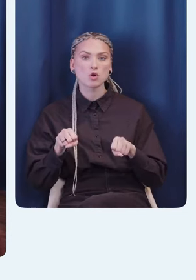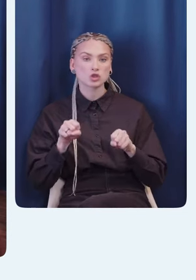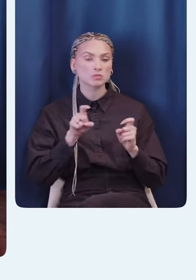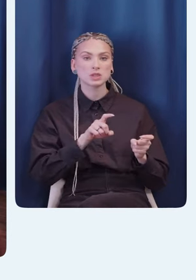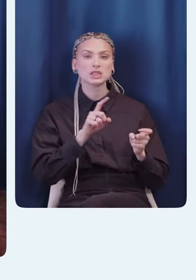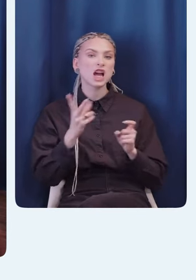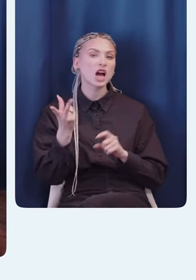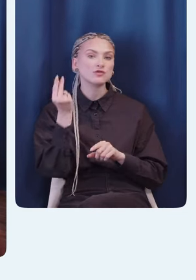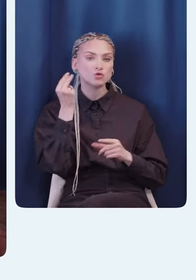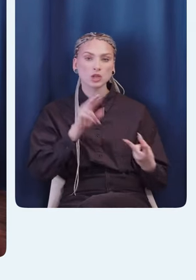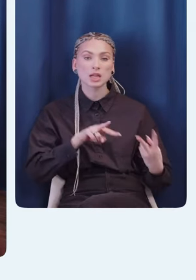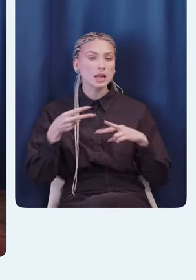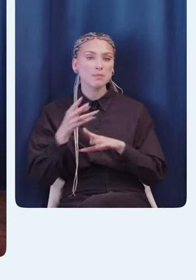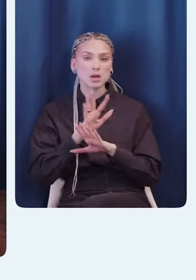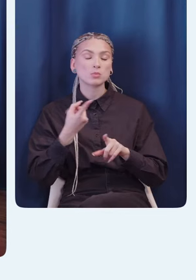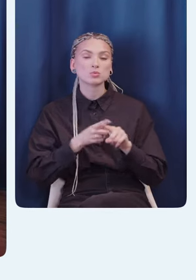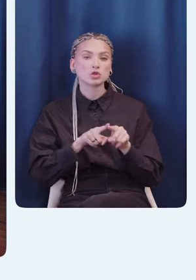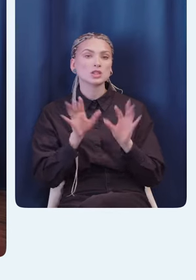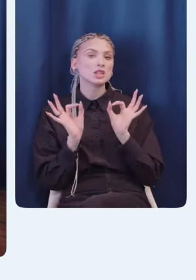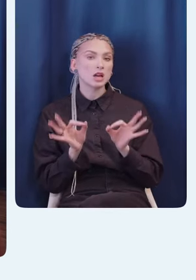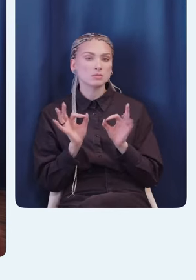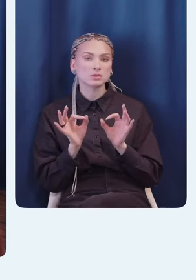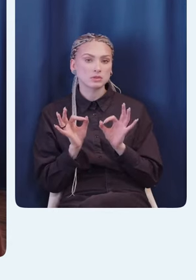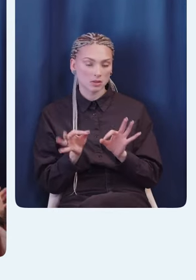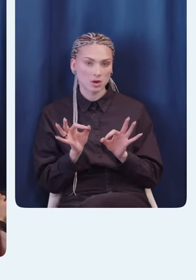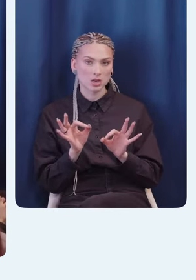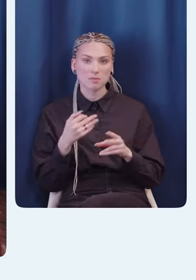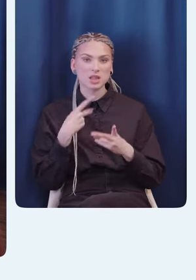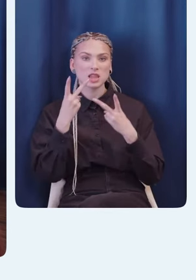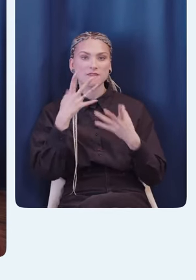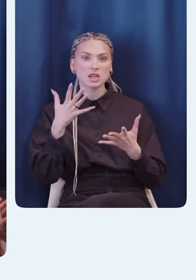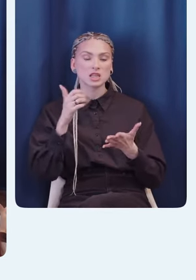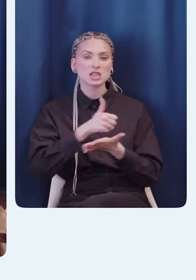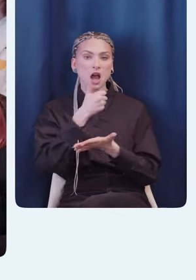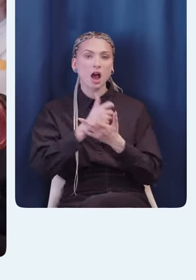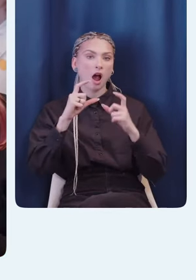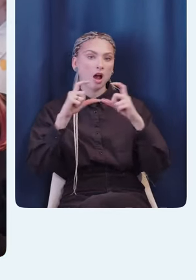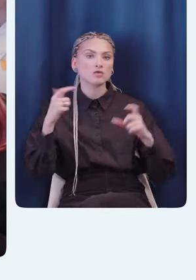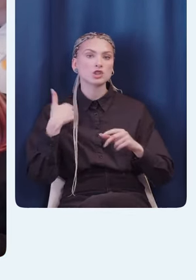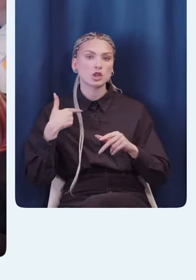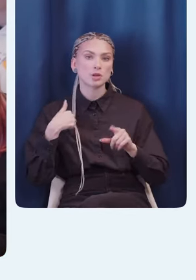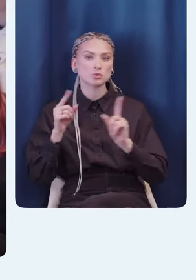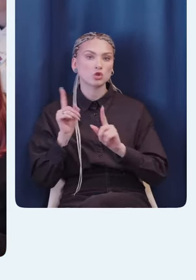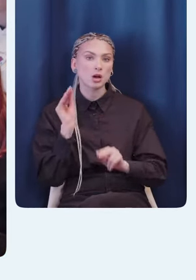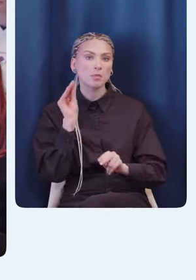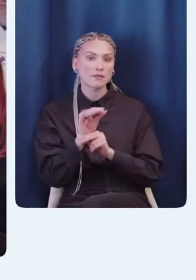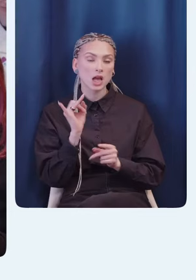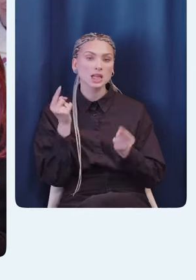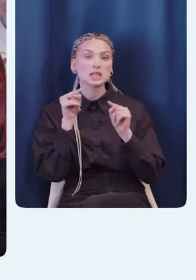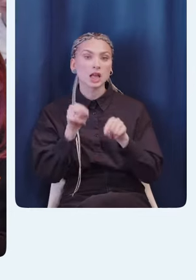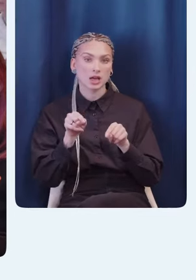переопределять озвучку, потому что она уже и так нормальная. Ну, условно, мы видим заголовок, зачем нам что-то добавлять. И тогда вот